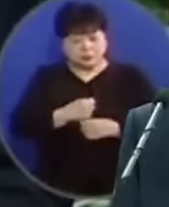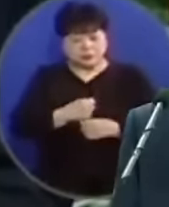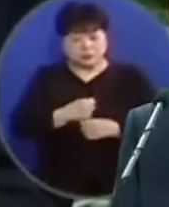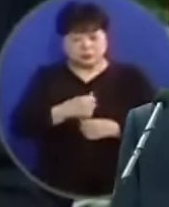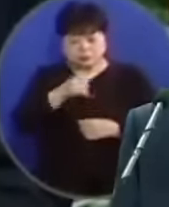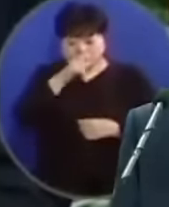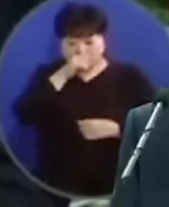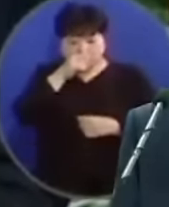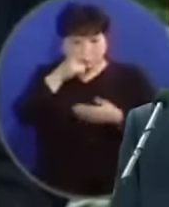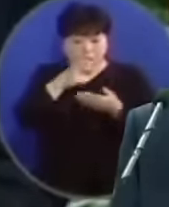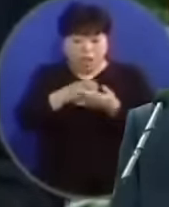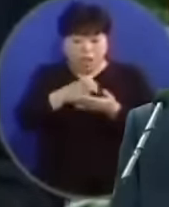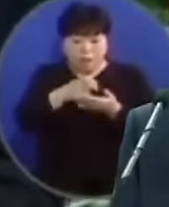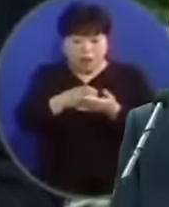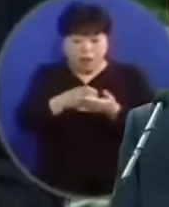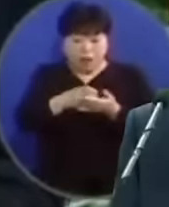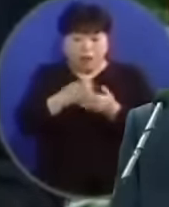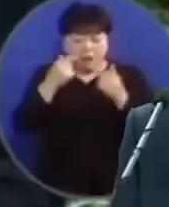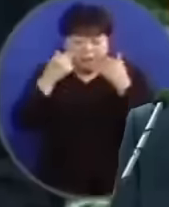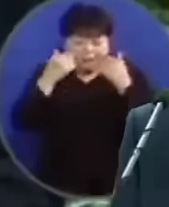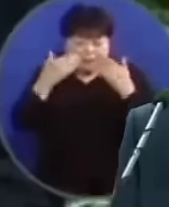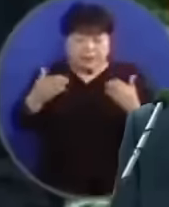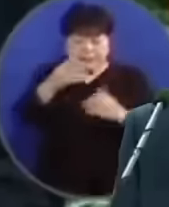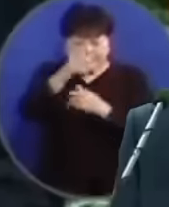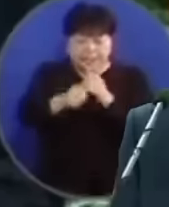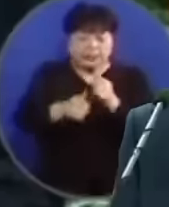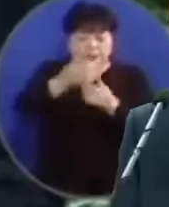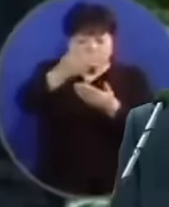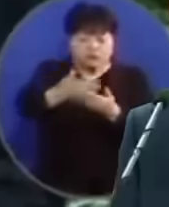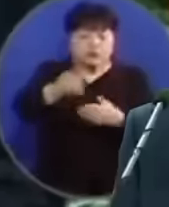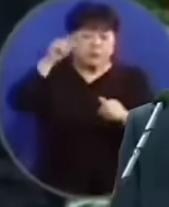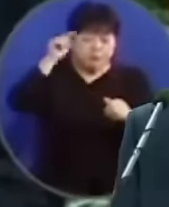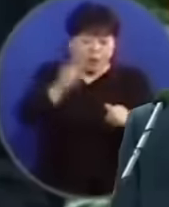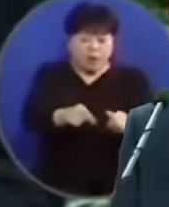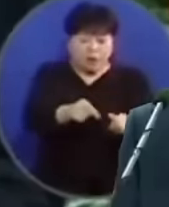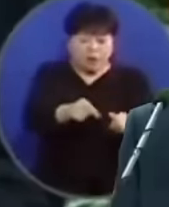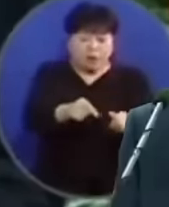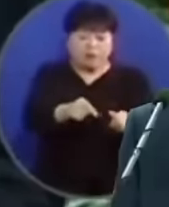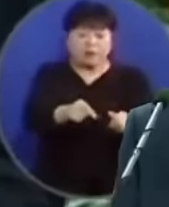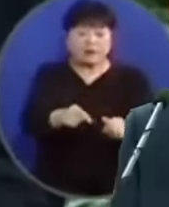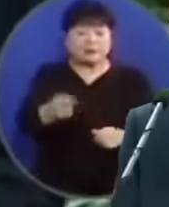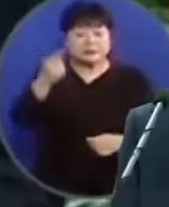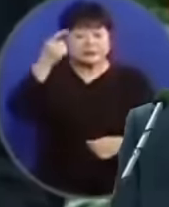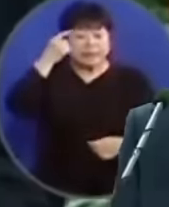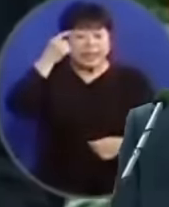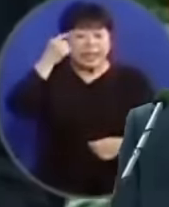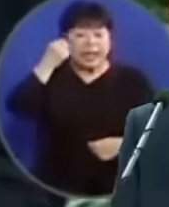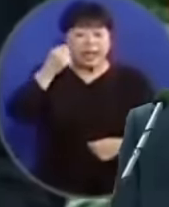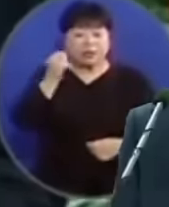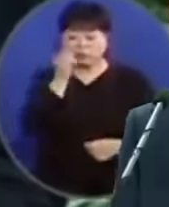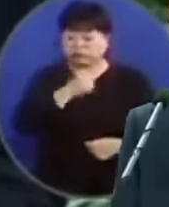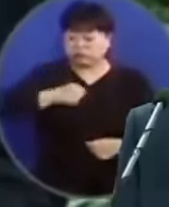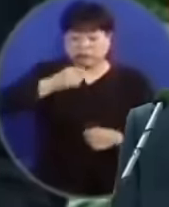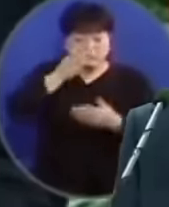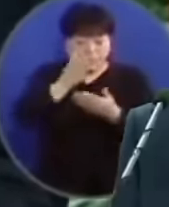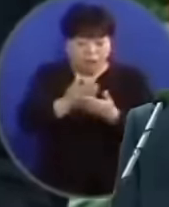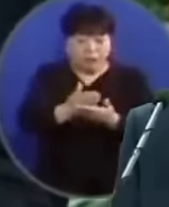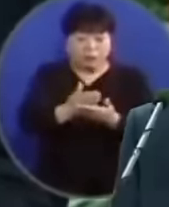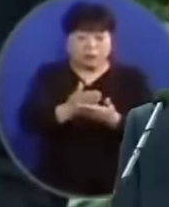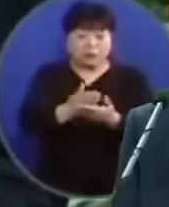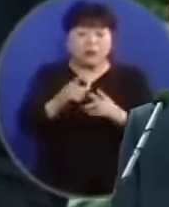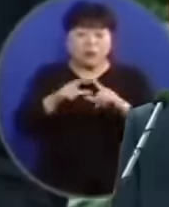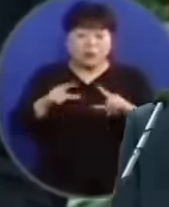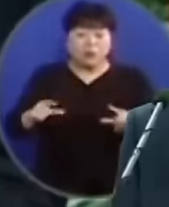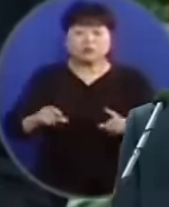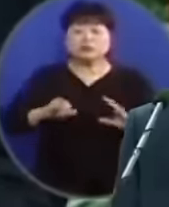지킬 수 있는 계명인 것입니다. 반드시 하나님이 주신 명령이라고 우리가 거역하지 말고